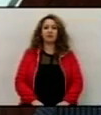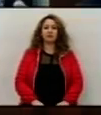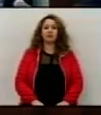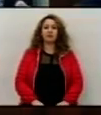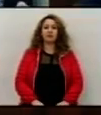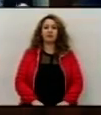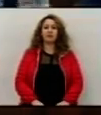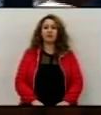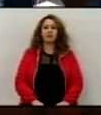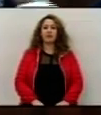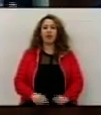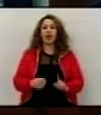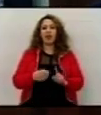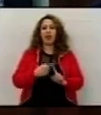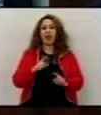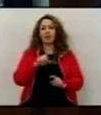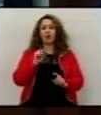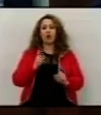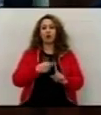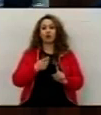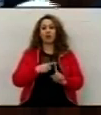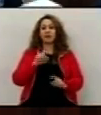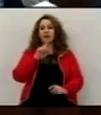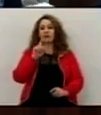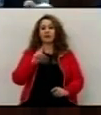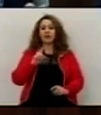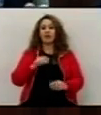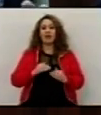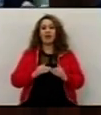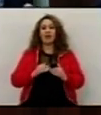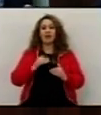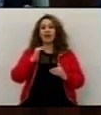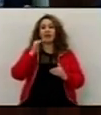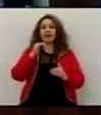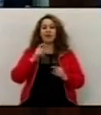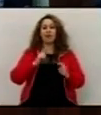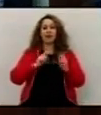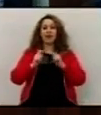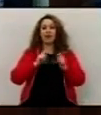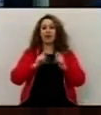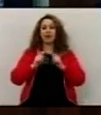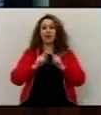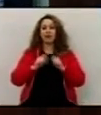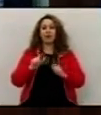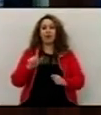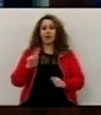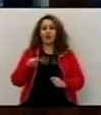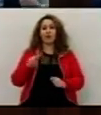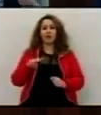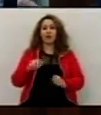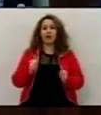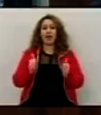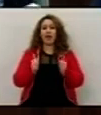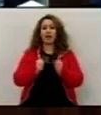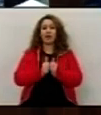على الاهتمام والإثراء هذا النقاش وهو محق، وأنا أشاركه في